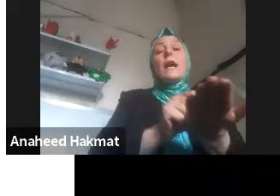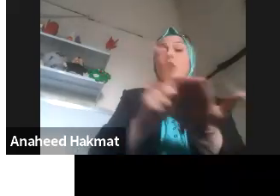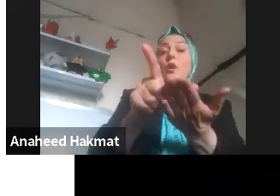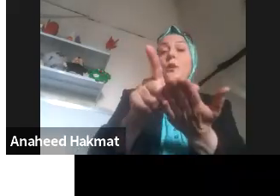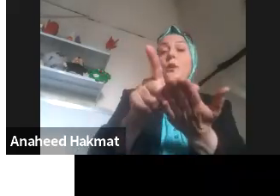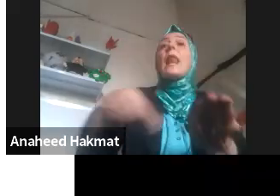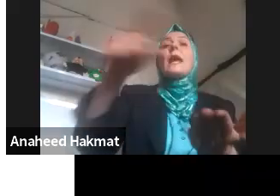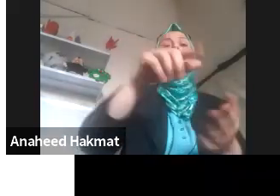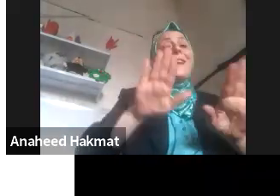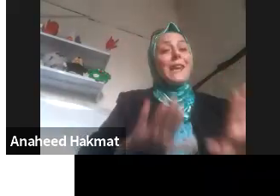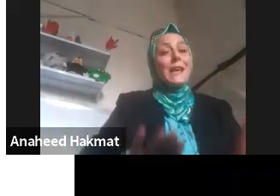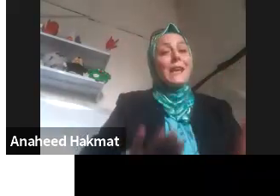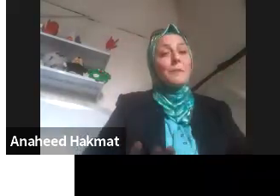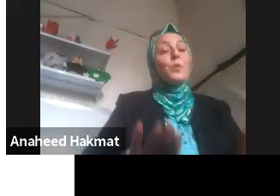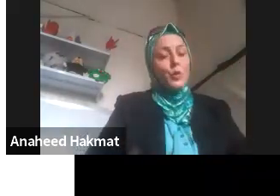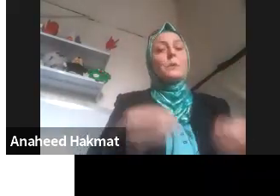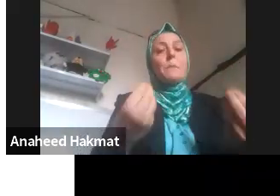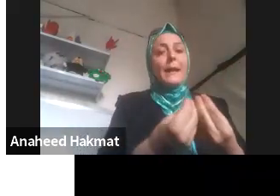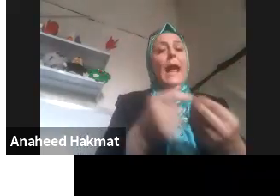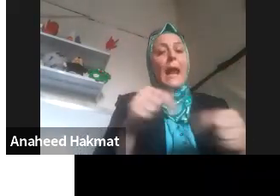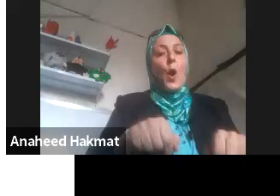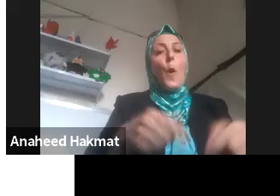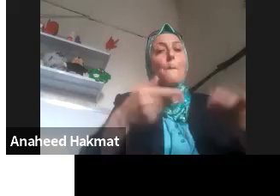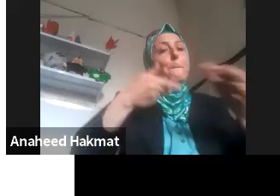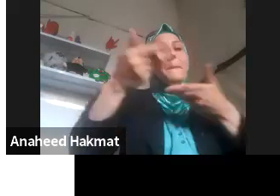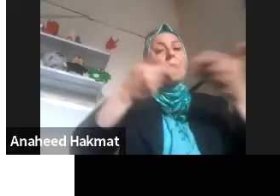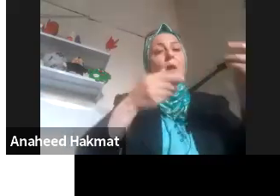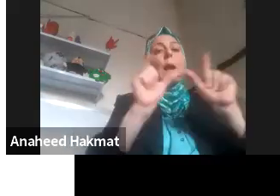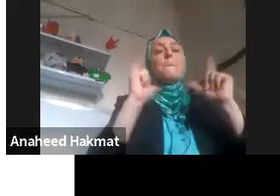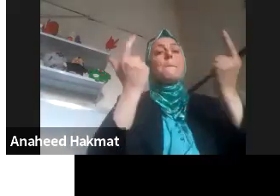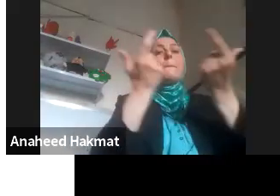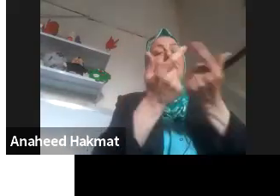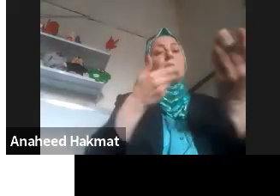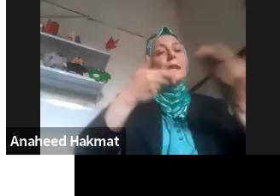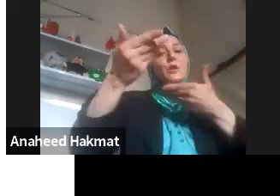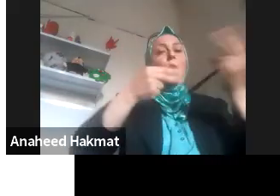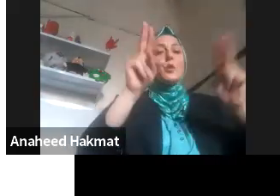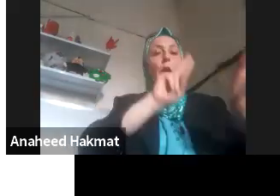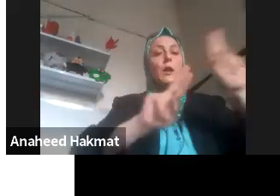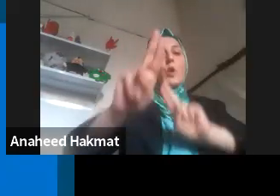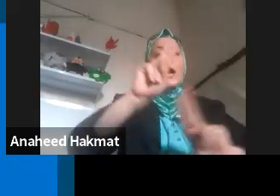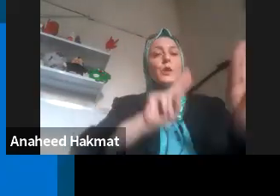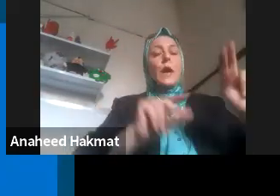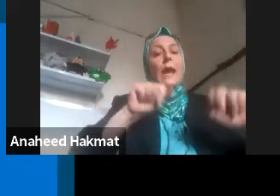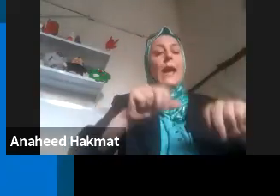المتواجدين واللي سجلوا في هذا الويبينار هذه الندوة أصلا لإطلاق هذا الدليل.